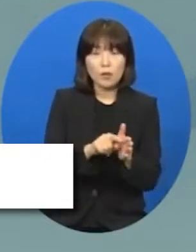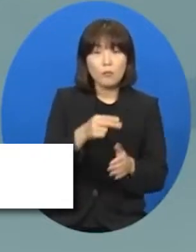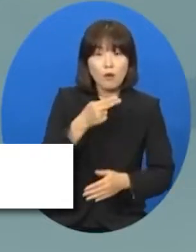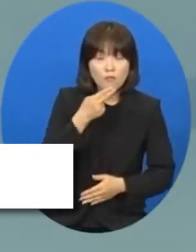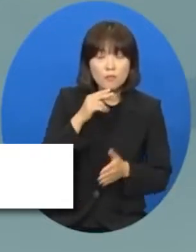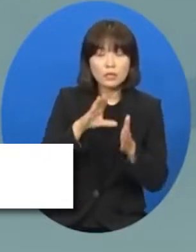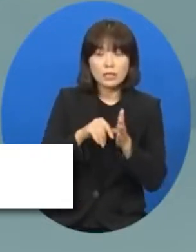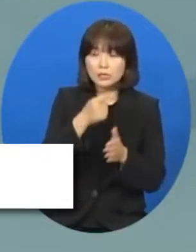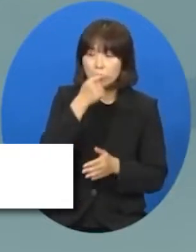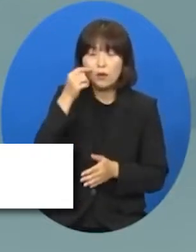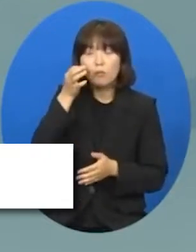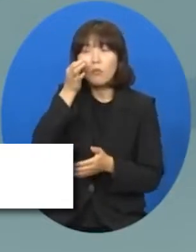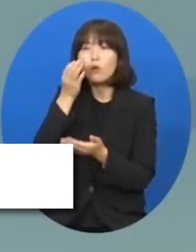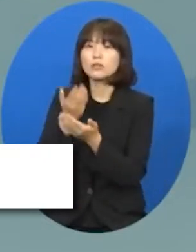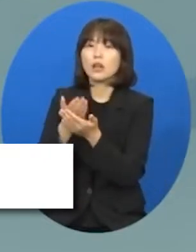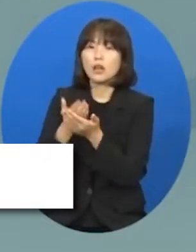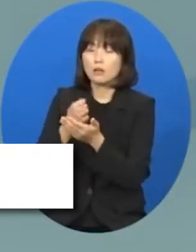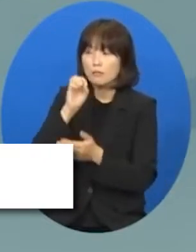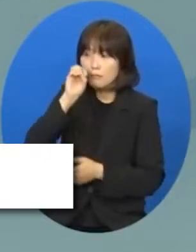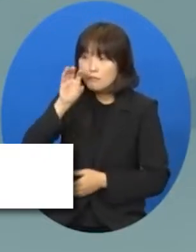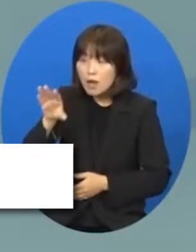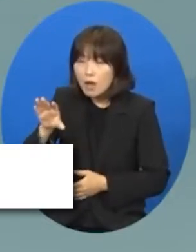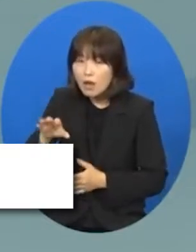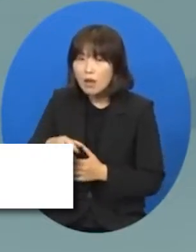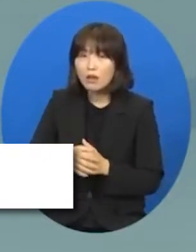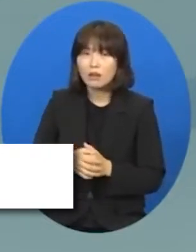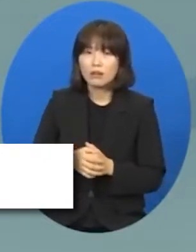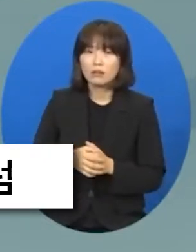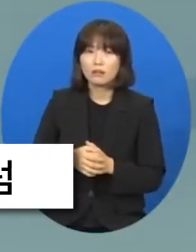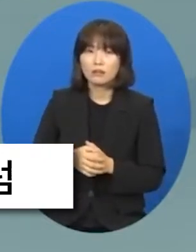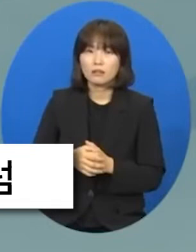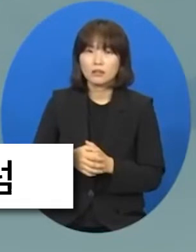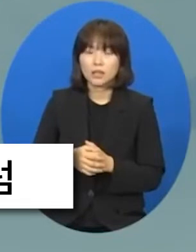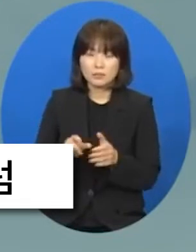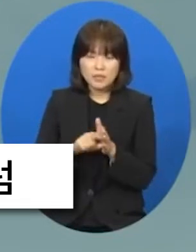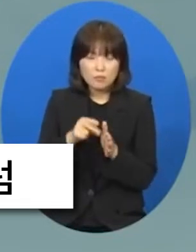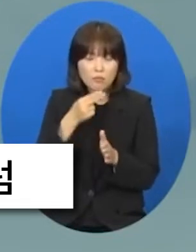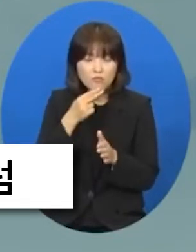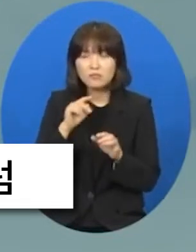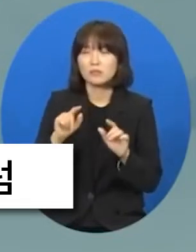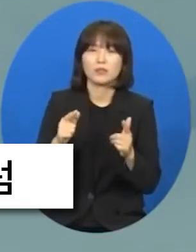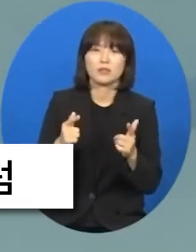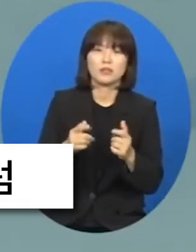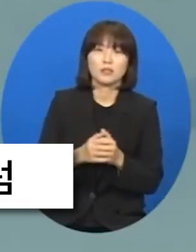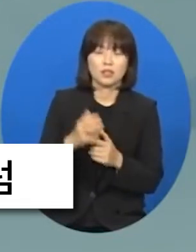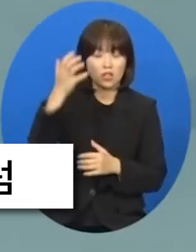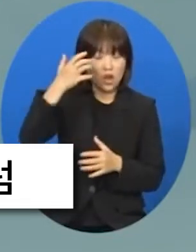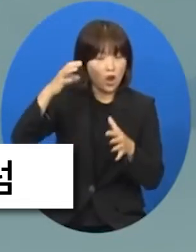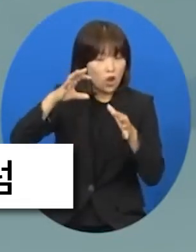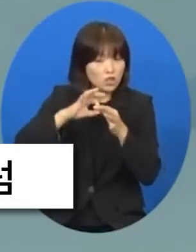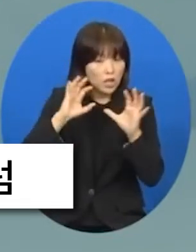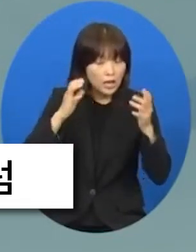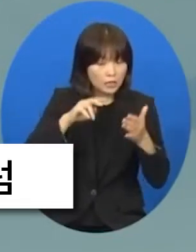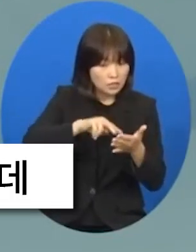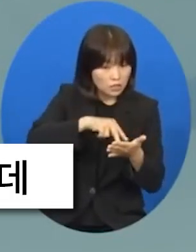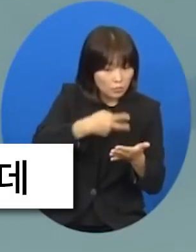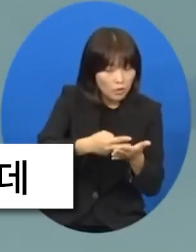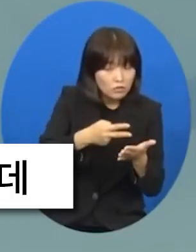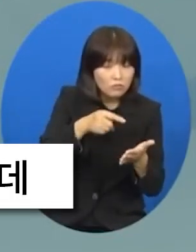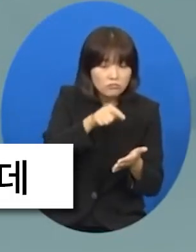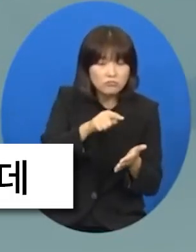보여 달라고 하는 것은요 불신앙의 태도가 아닙니다 영적하기가 넘어질 때 넘어진 것이 당연한 것처럼